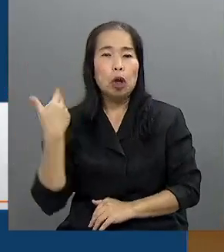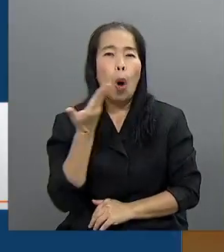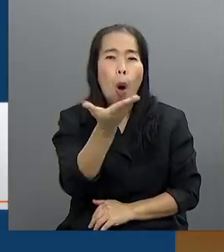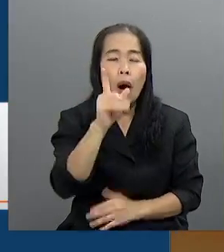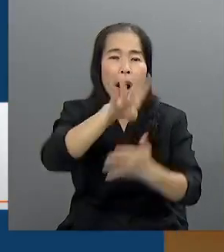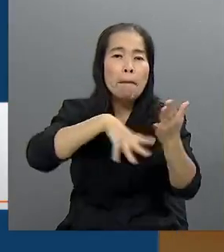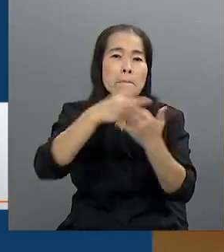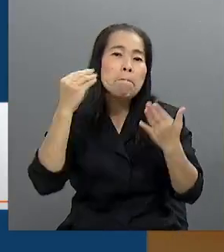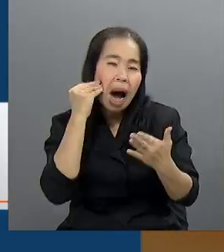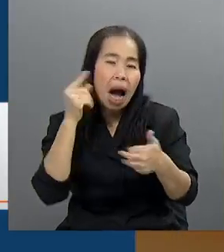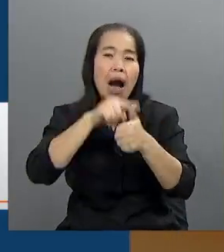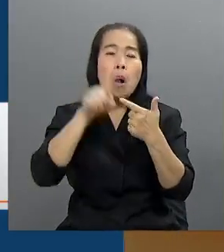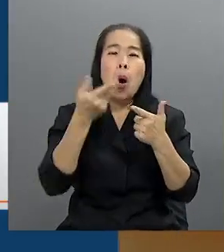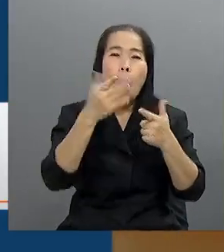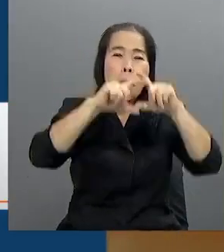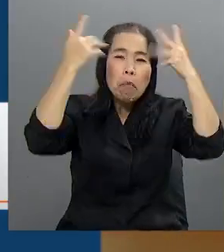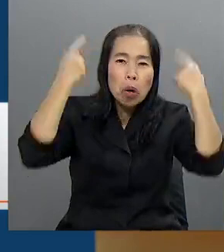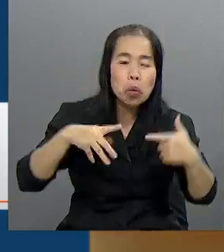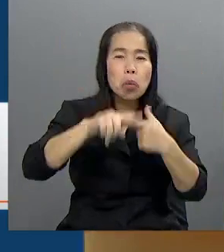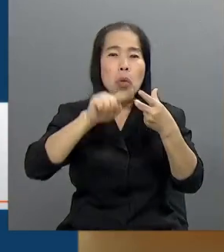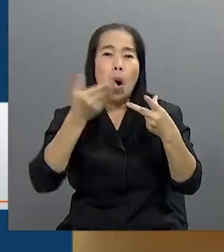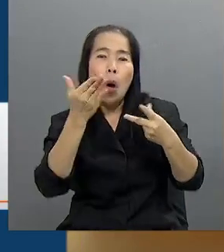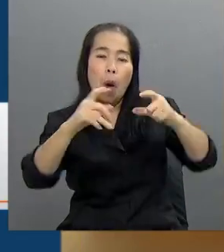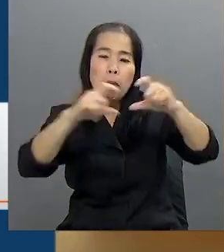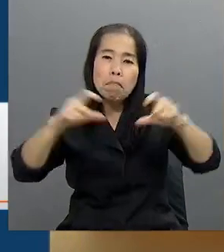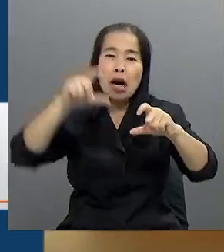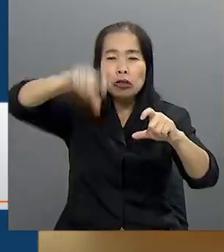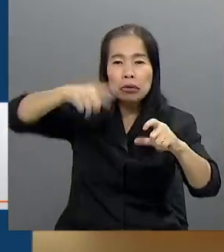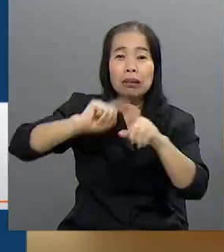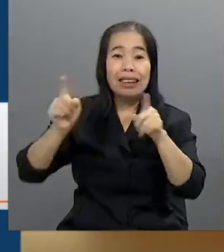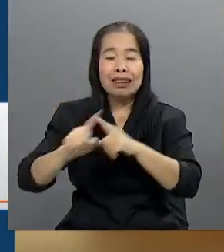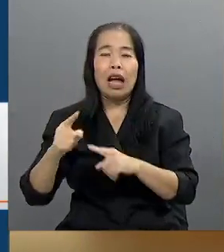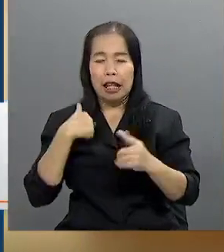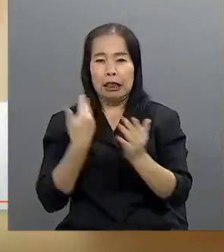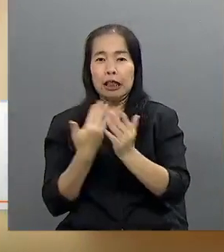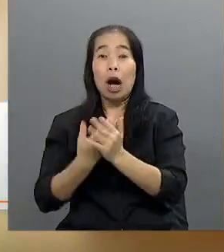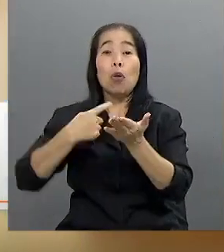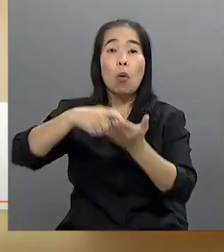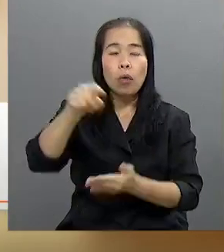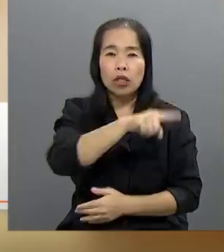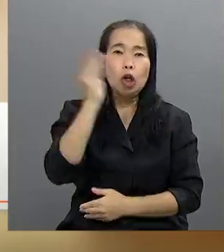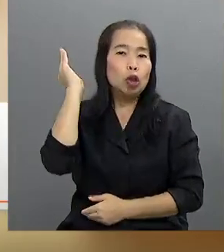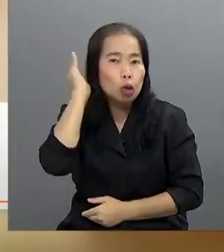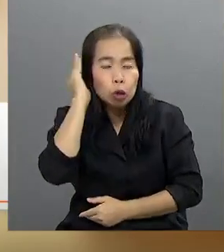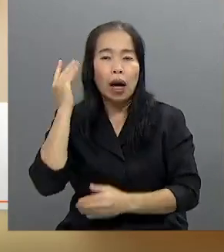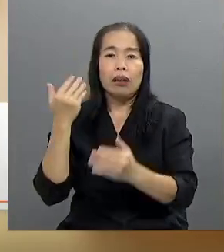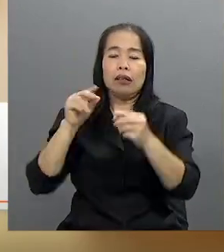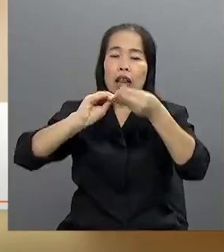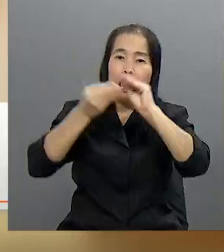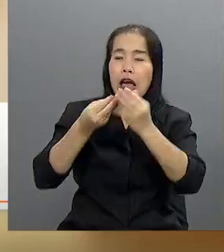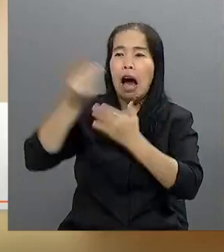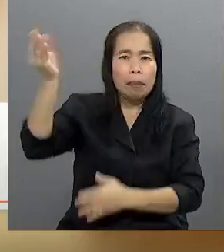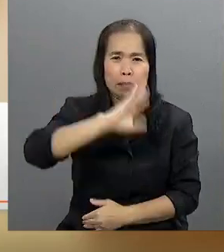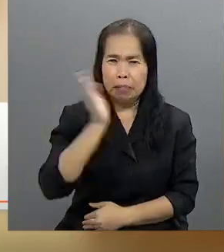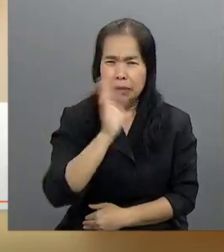าเกิดขออย่างไรก็ตามในที่เราพูดไปเมื่อสักครู่นี้และอ้างว่าจะโอนเงินเข้าบัญชีนะจะโอนให้กับผู้เสียหายเนี่ยเป็นเงินหลัก10ล้านฮะก็ตาว